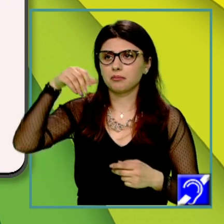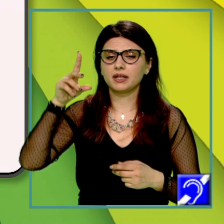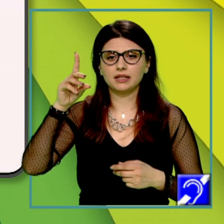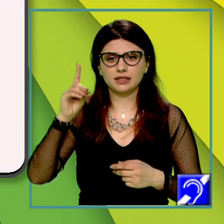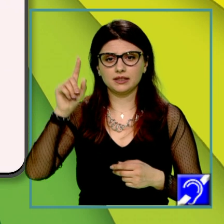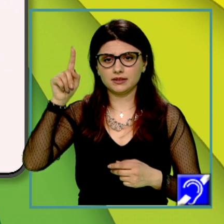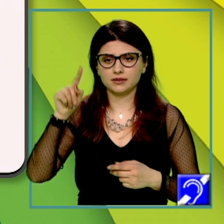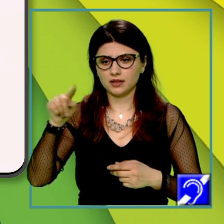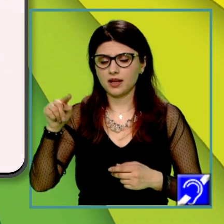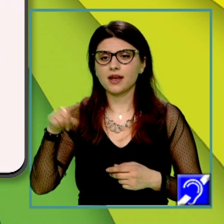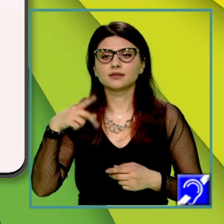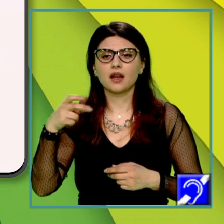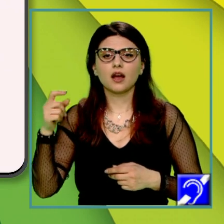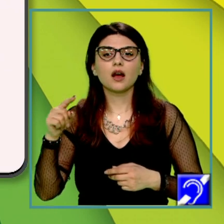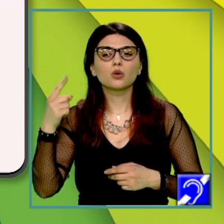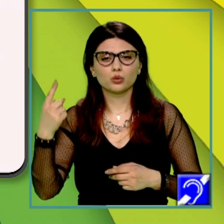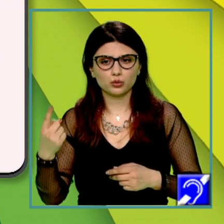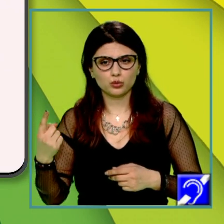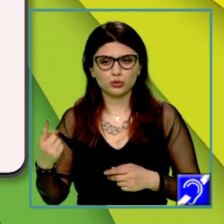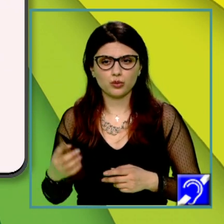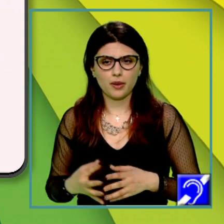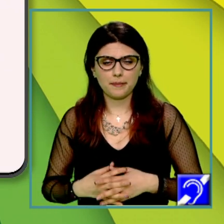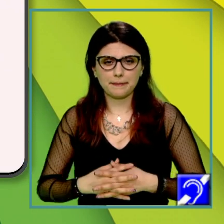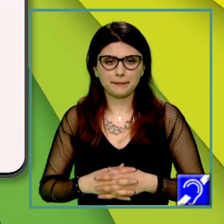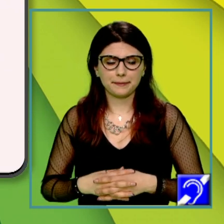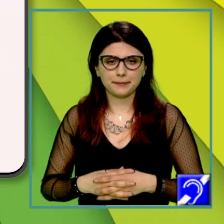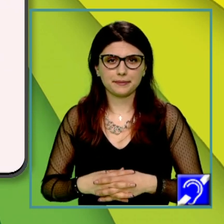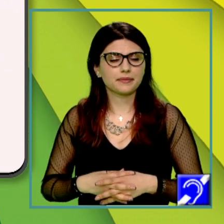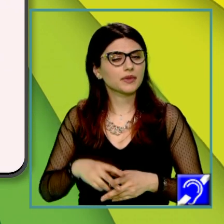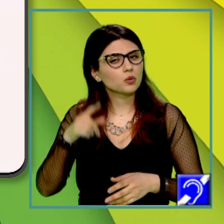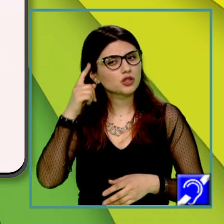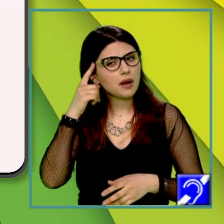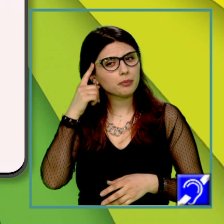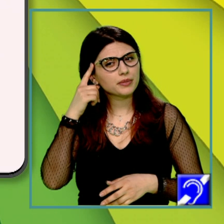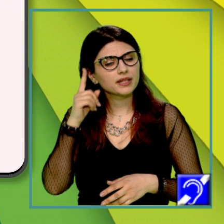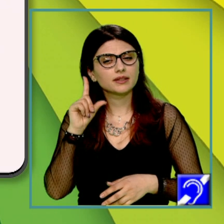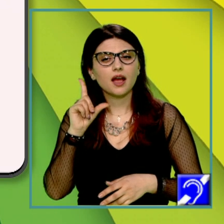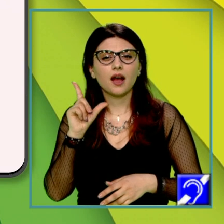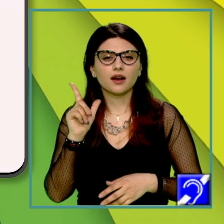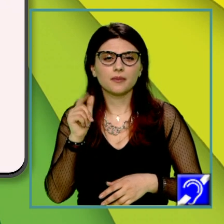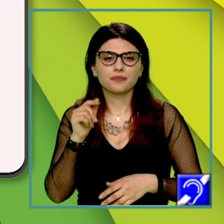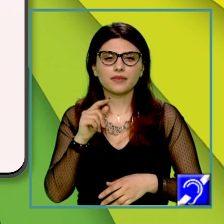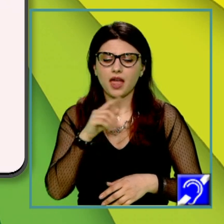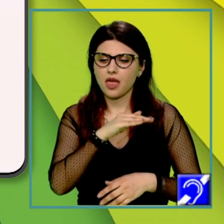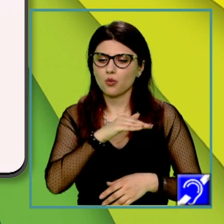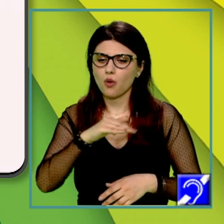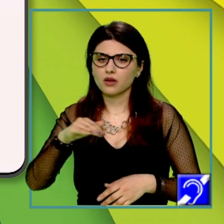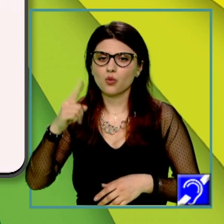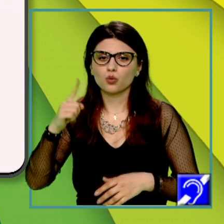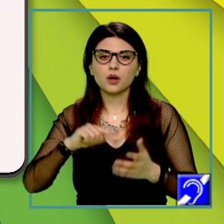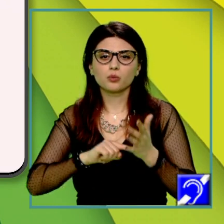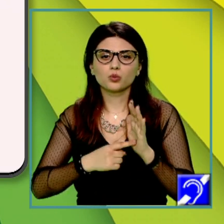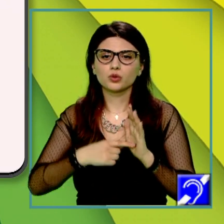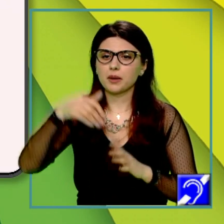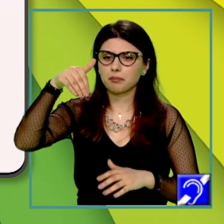indicele de timp egal cu unu iarăși ne reamintim că ecuația unei drepte ce trece printr un punct de